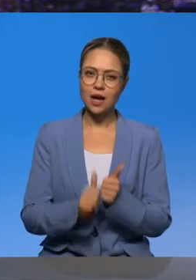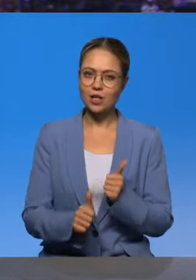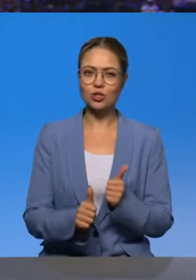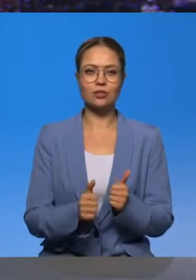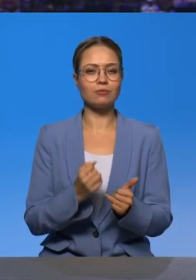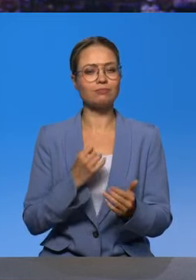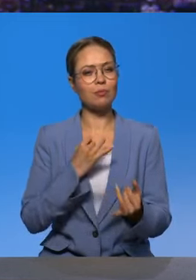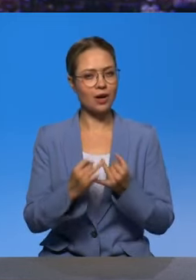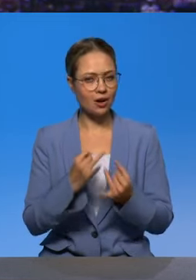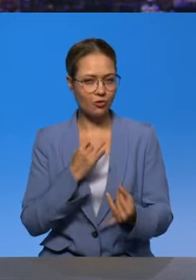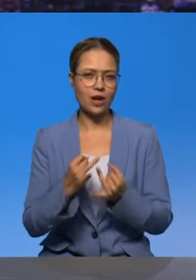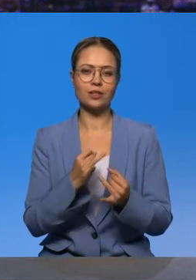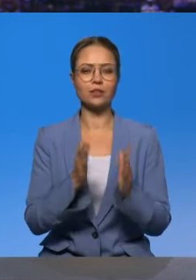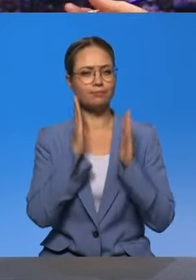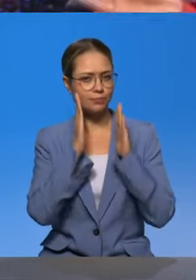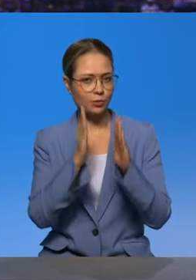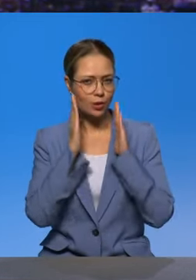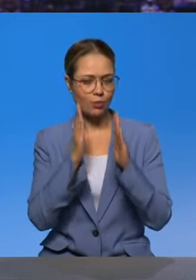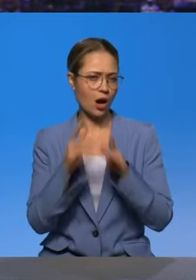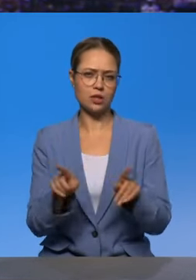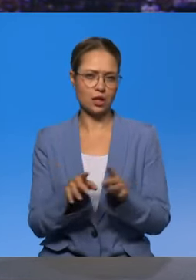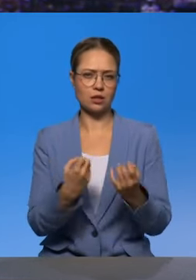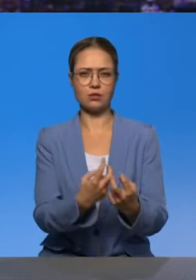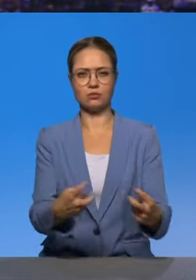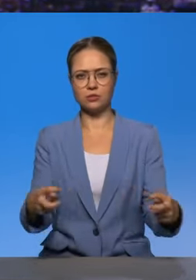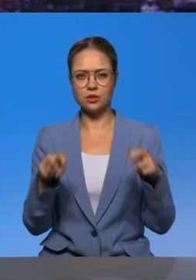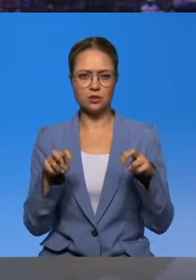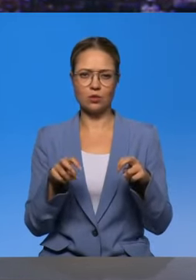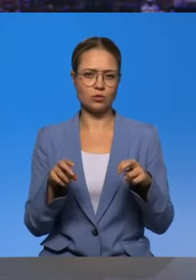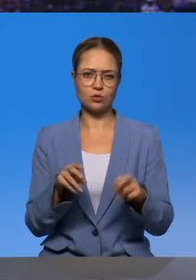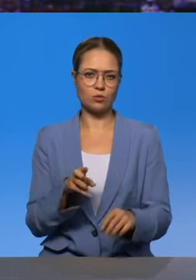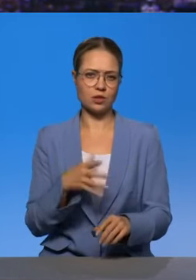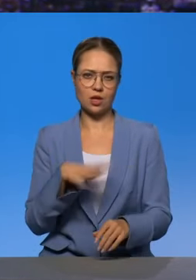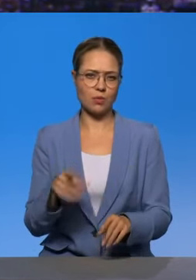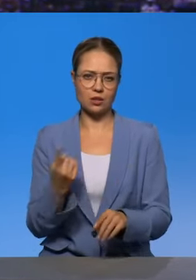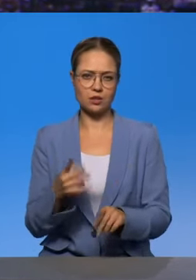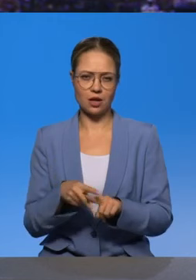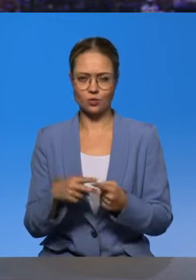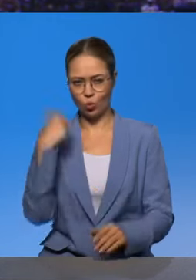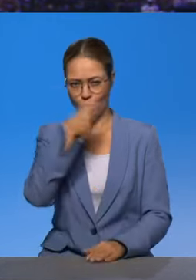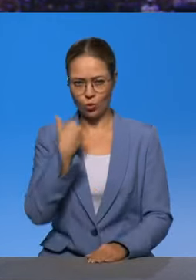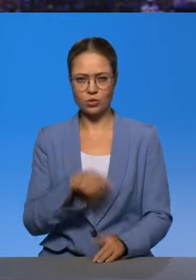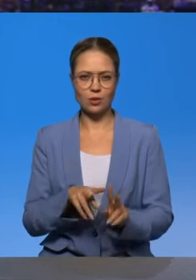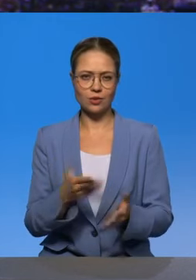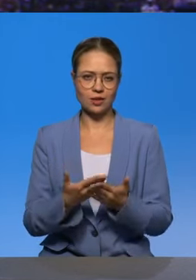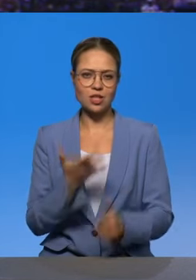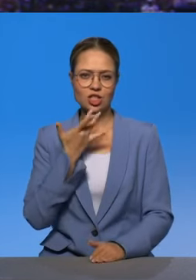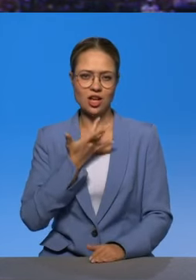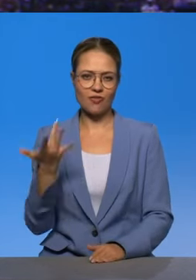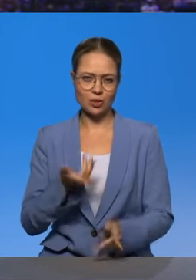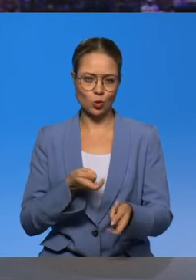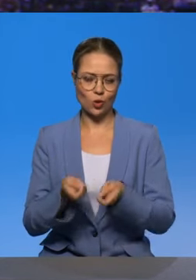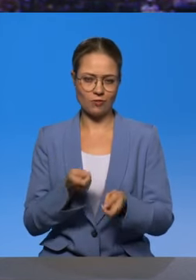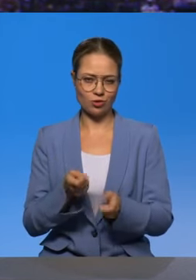проведи личную беседу, а не вот какие-то там собрания раз в полгода, да, знаете, как вот советские такие управленческие практики. Ну